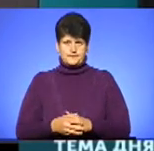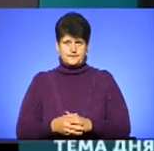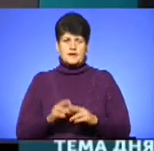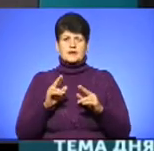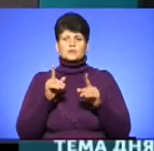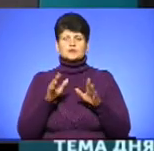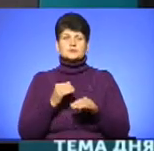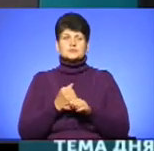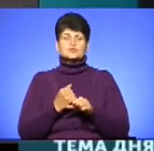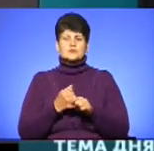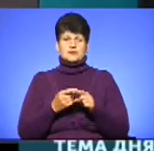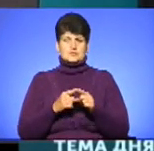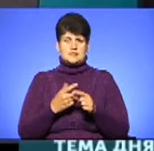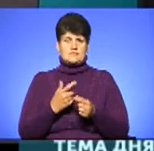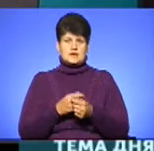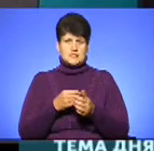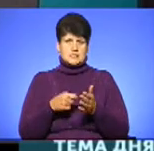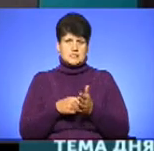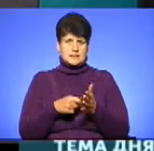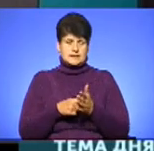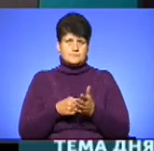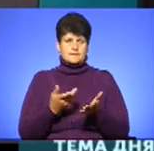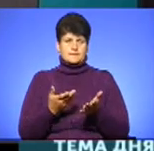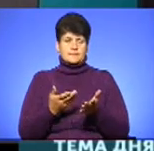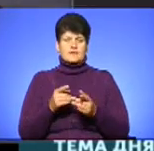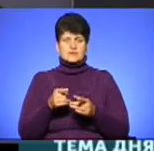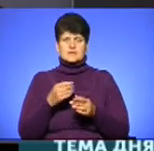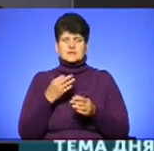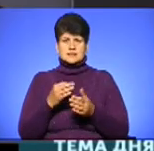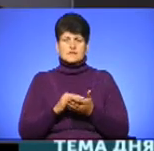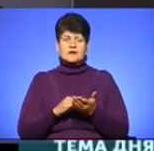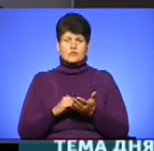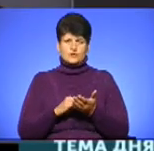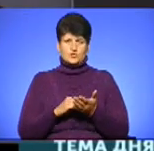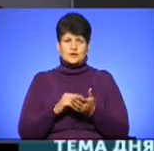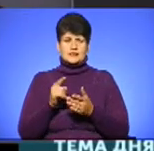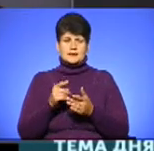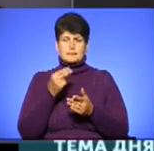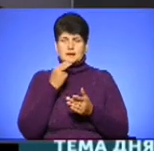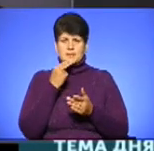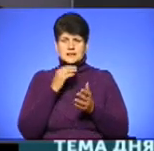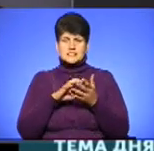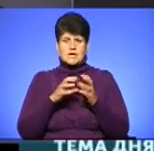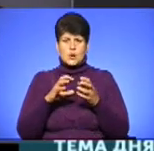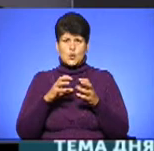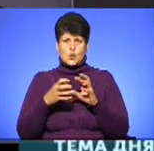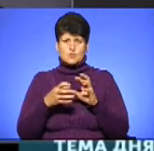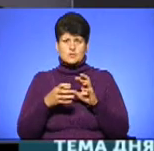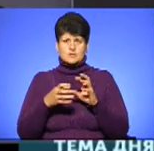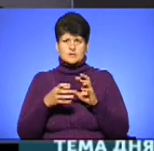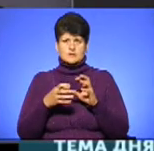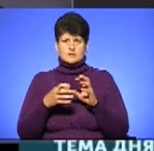буде діяти? Тобто вона складається з якоїсь повторю. Значить, є приманка у вигляді кубика, чи, можливо, навіть в